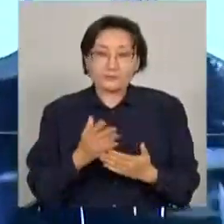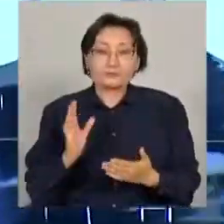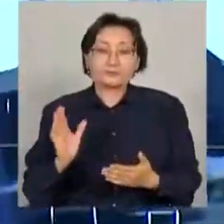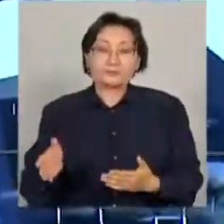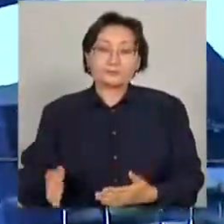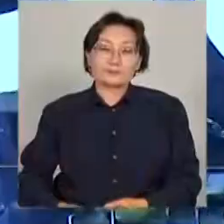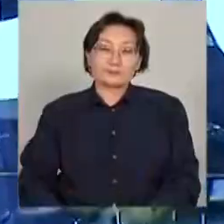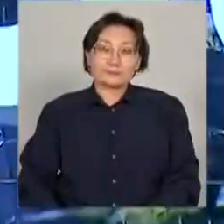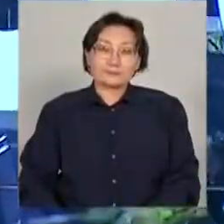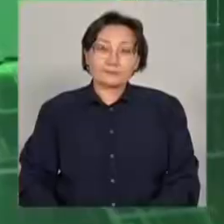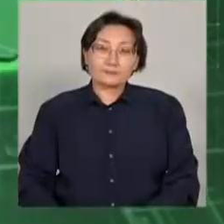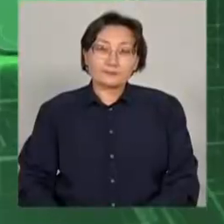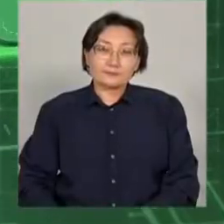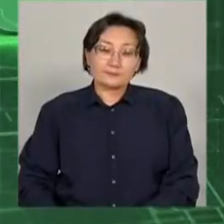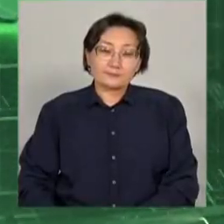köretinderiñiz.